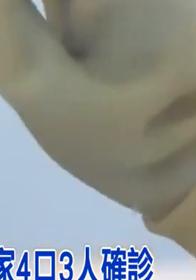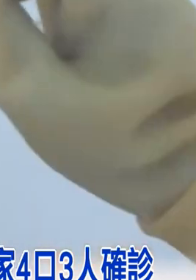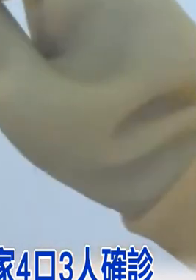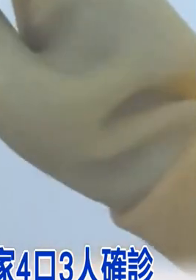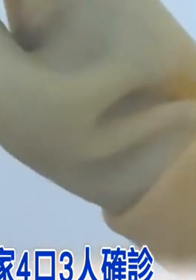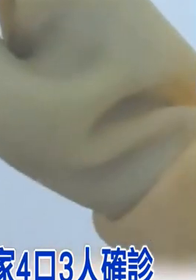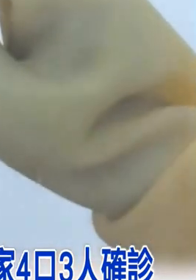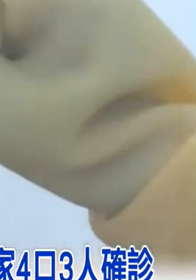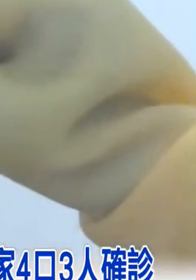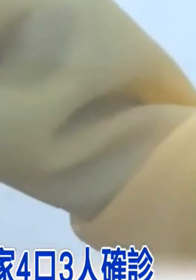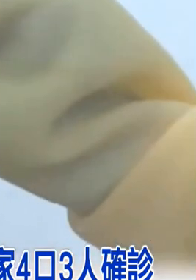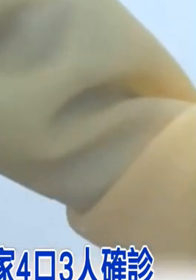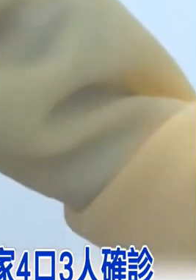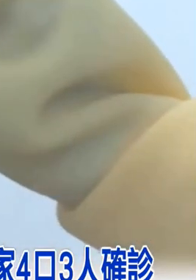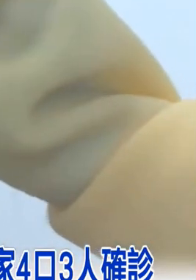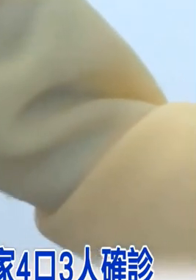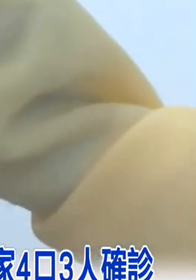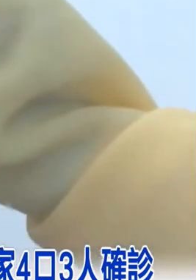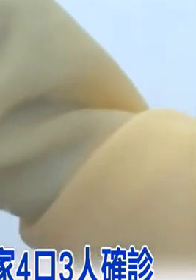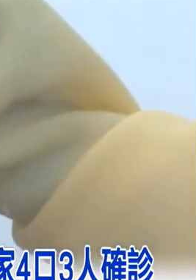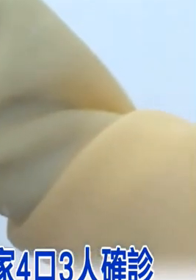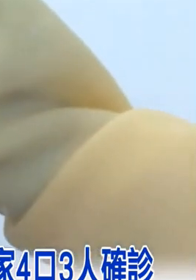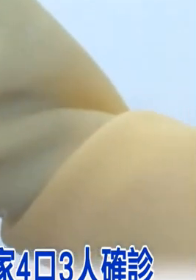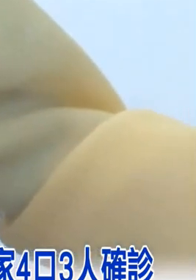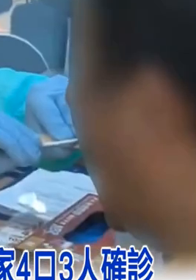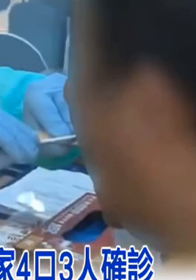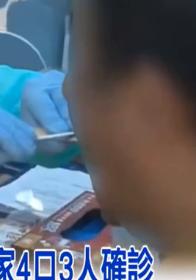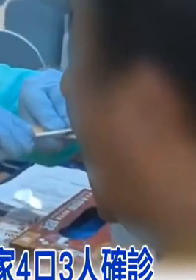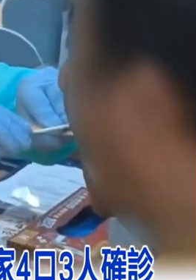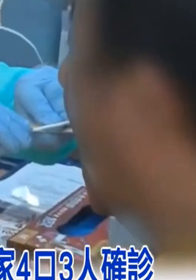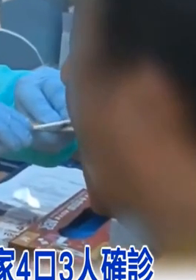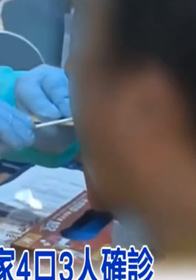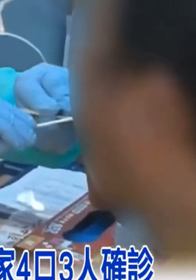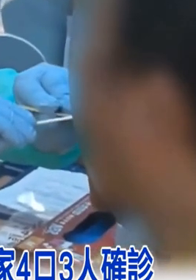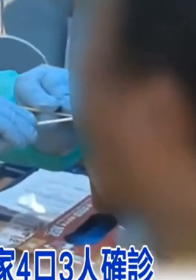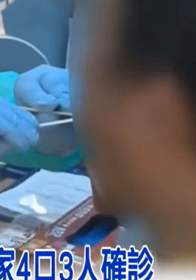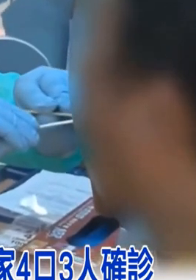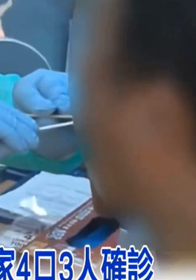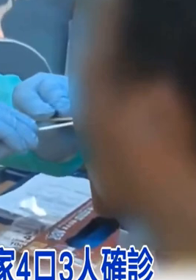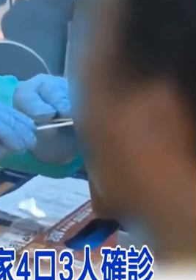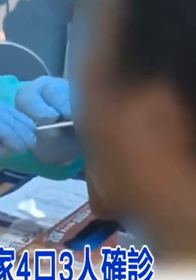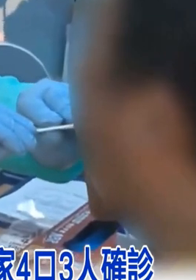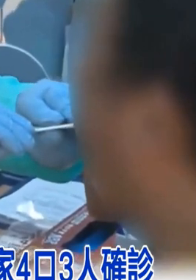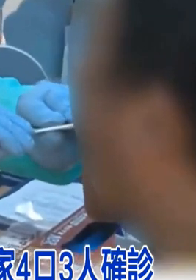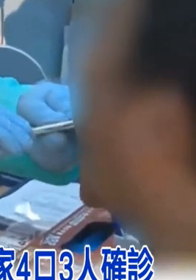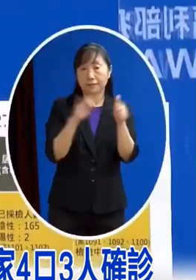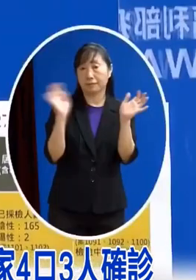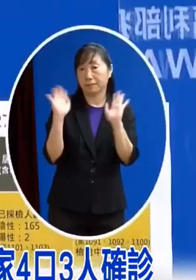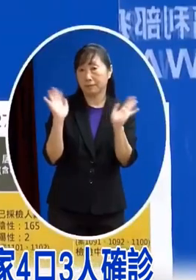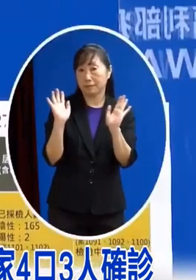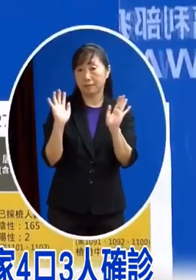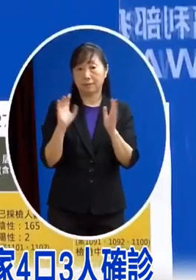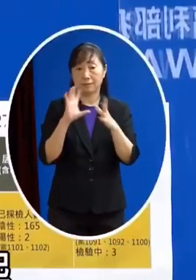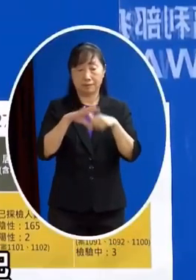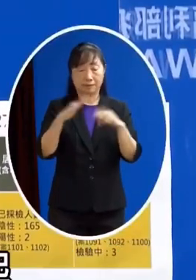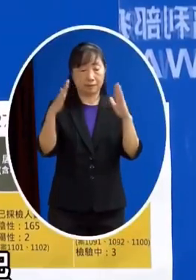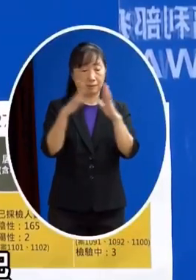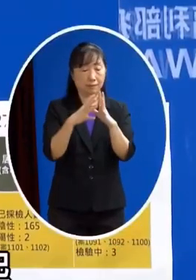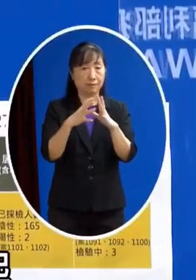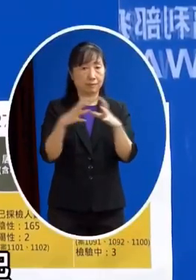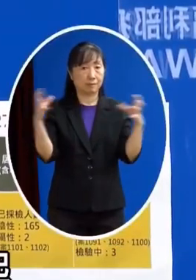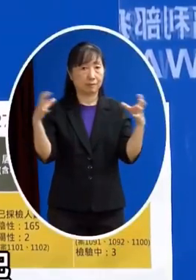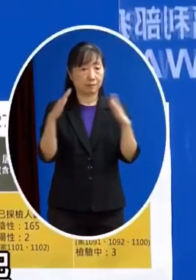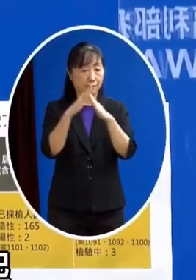同住，16号先生带儿子去过清真寺，不排除当时父子俩带病毒回家造成传染， 因为他们家一起住在一